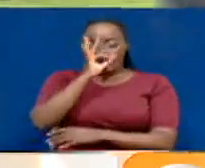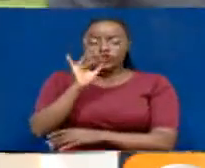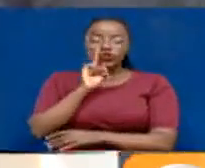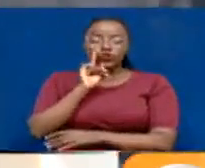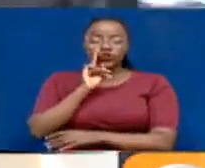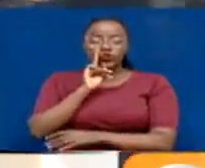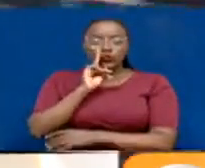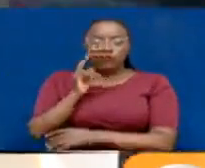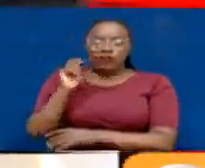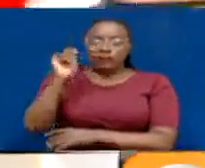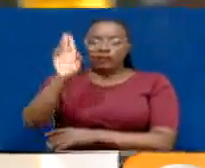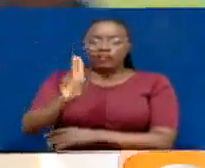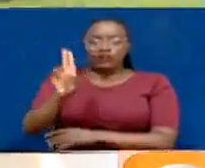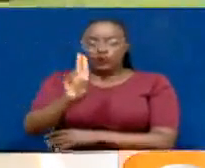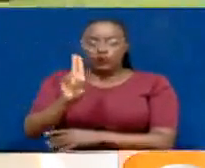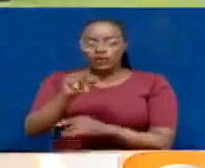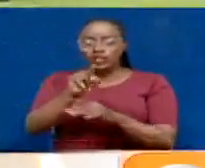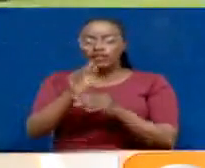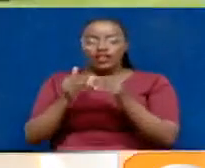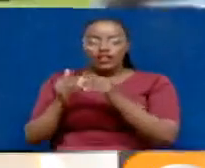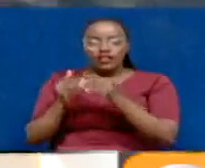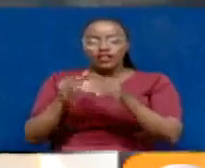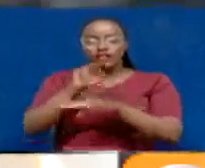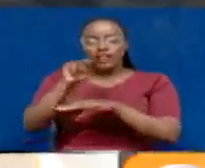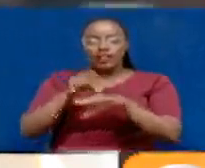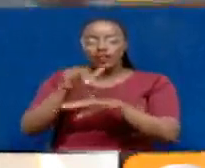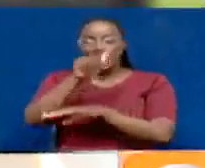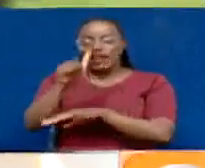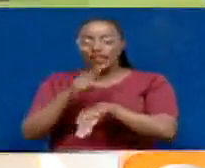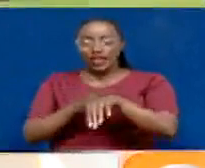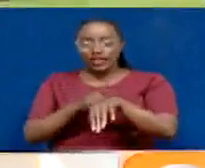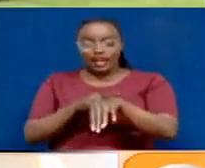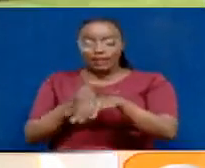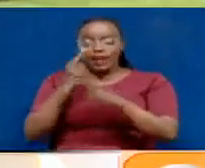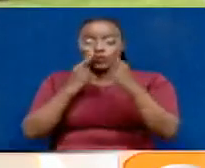kesho, Rais Uhuru Kenyatta akiliongoza taifa kwa mara nyingine